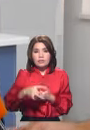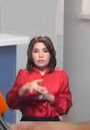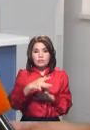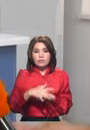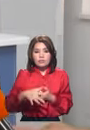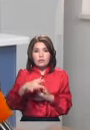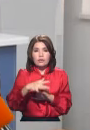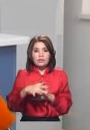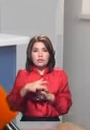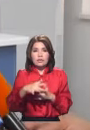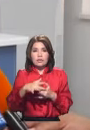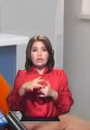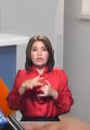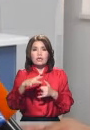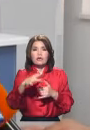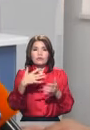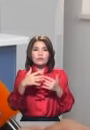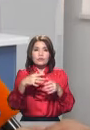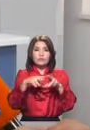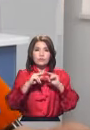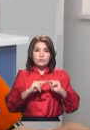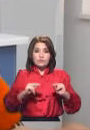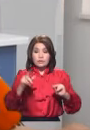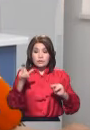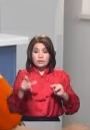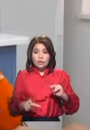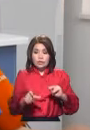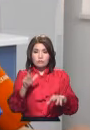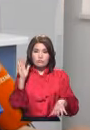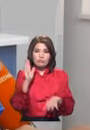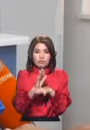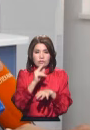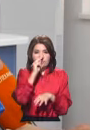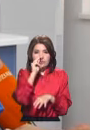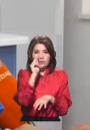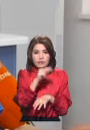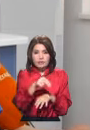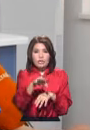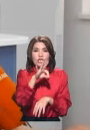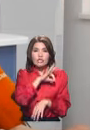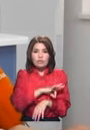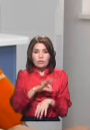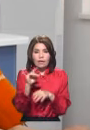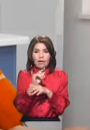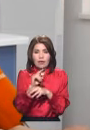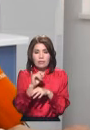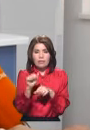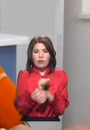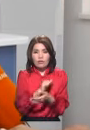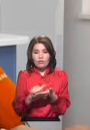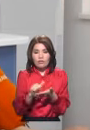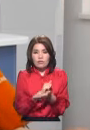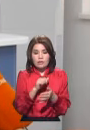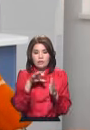Кроме того, в настоящее время в отношении одного учителя вынесен приговор, который признан виновным по статье «Использование заведомо подложного документа» и привлечен